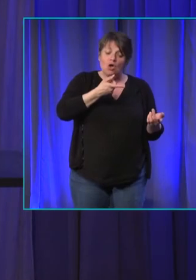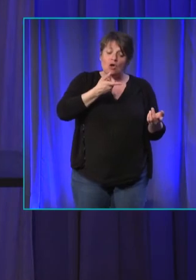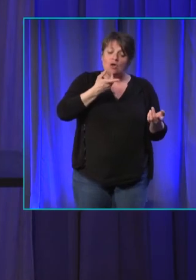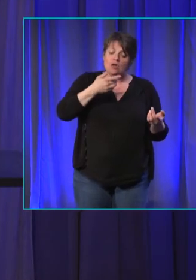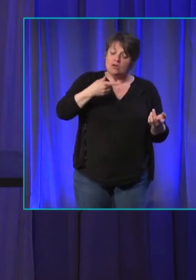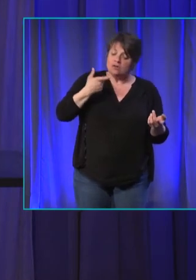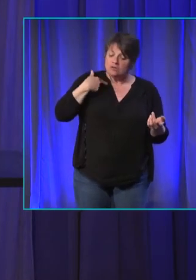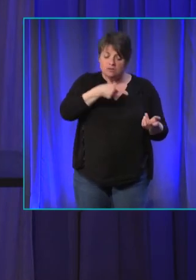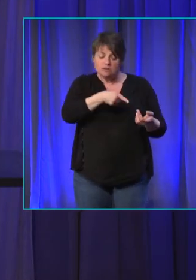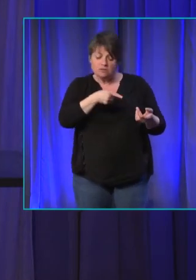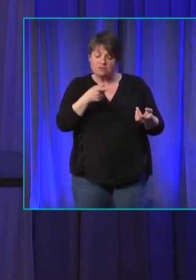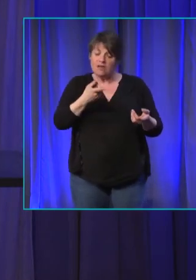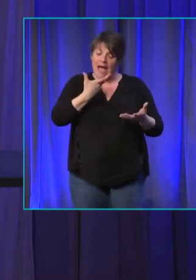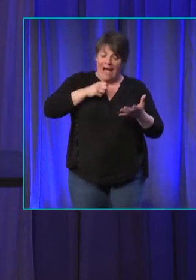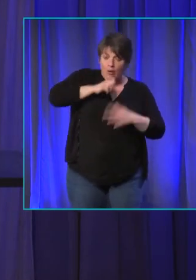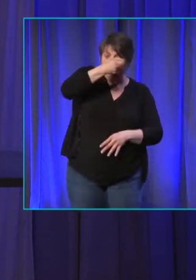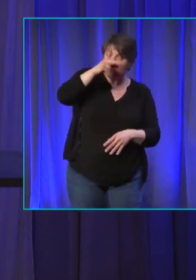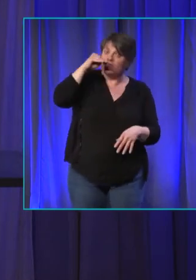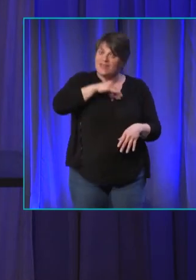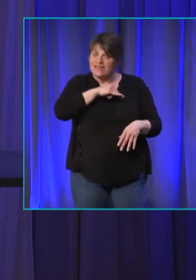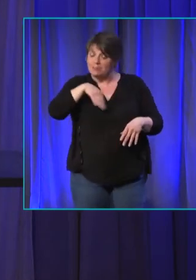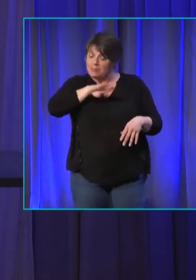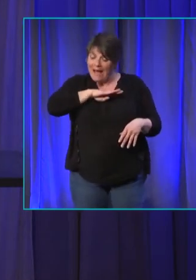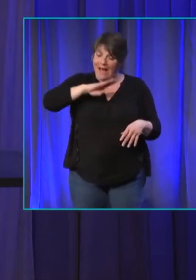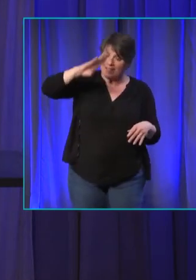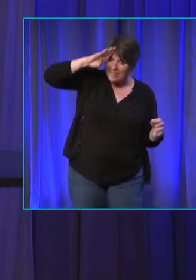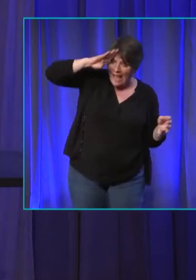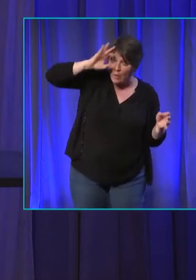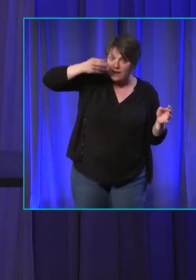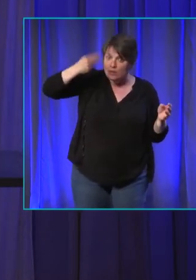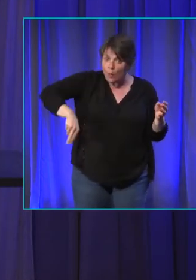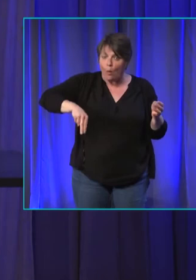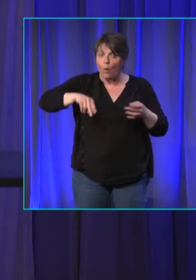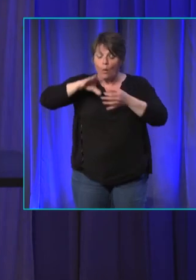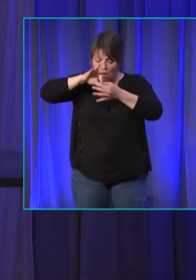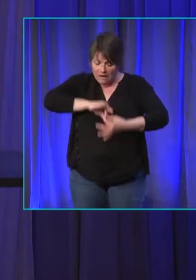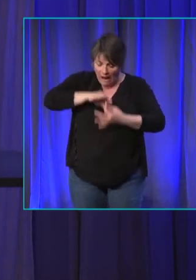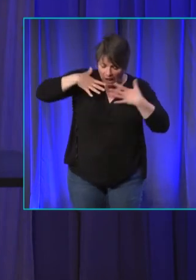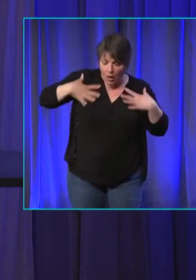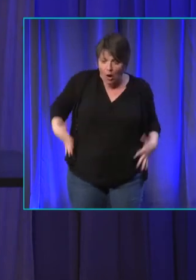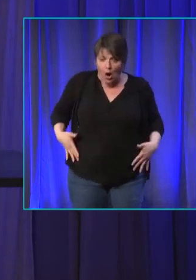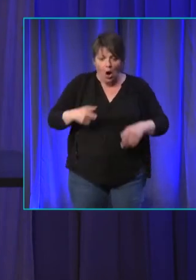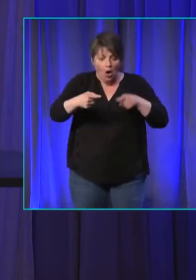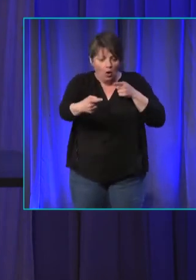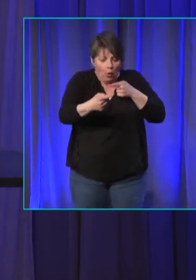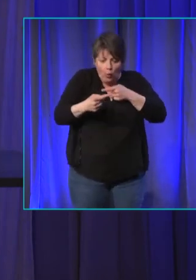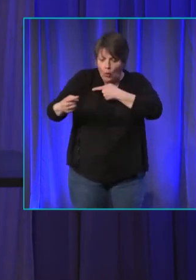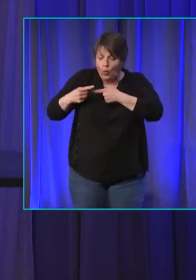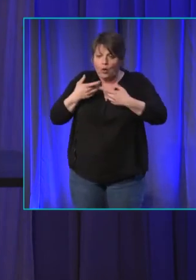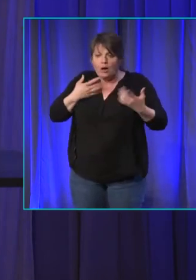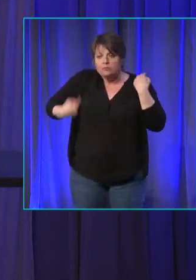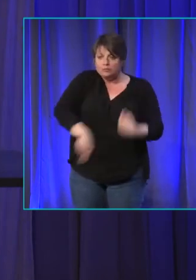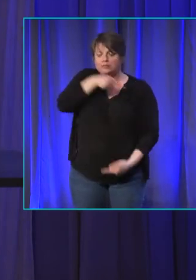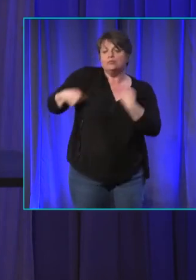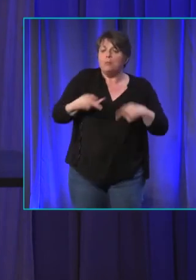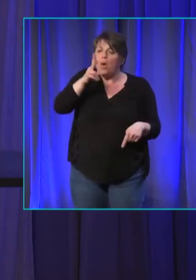de la maturation et avec l'effet croissant, c'est-à-dire la part liée aux dimensions corporelles. Après, ce qui est